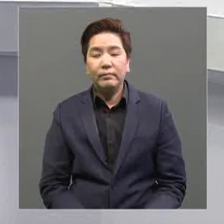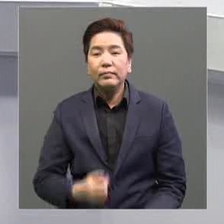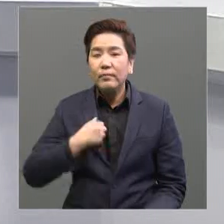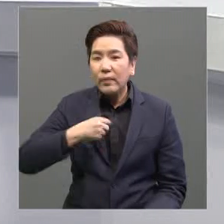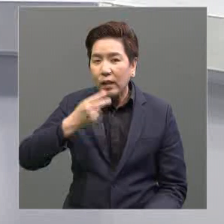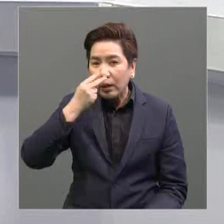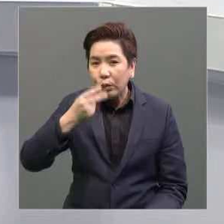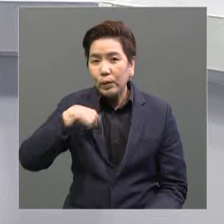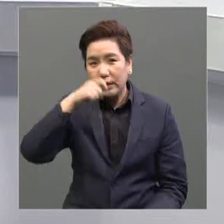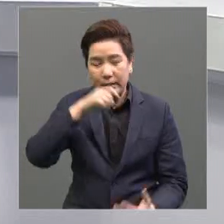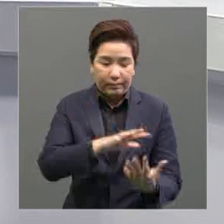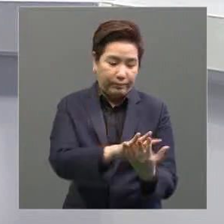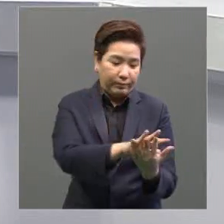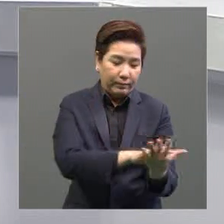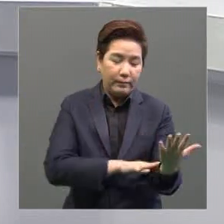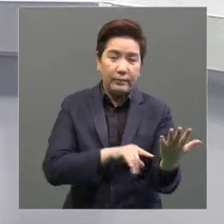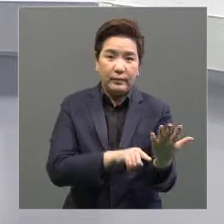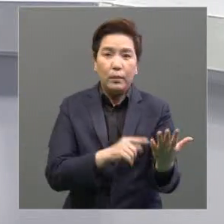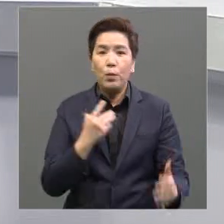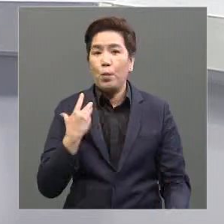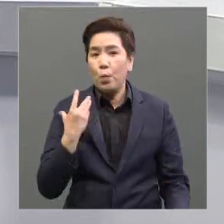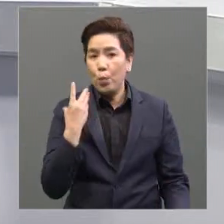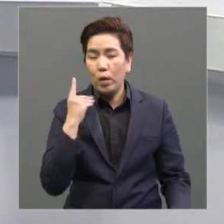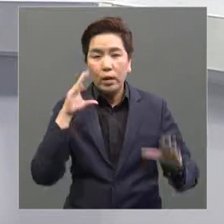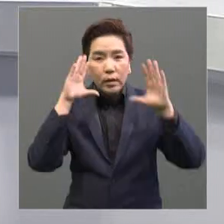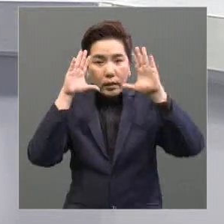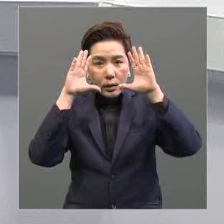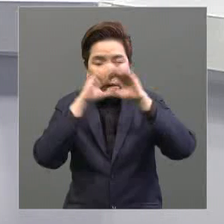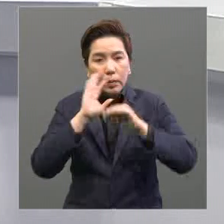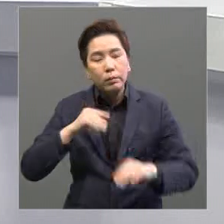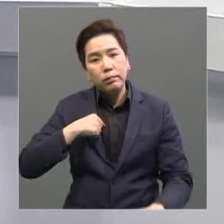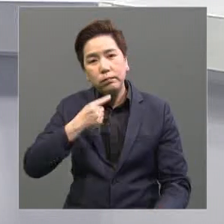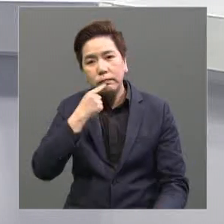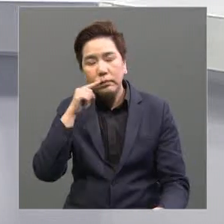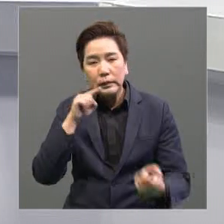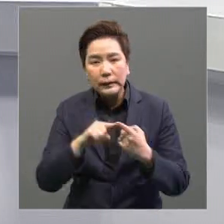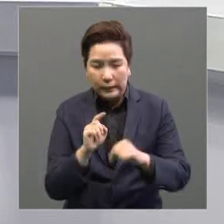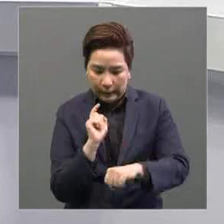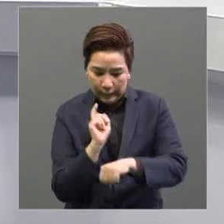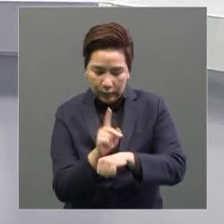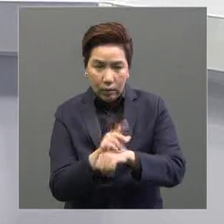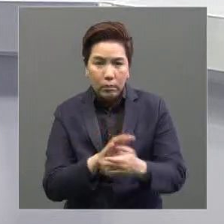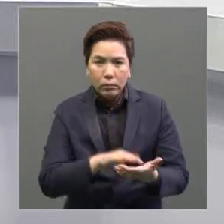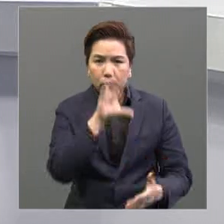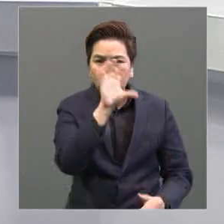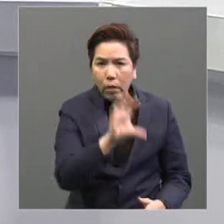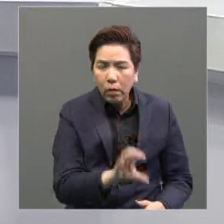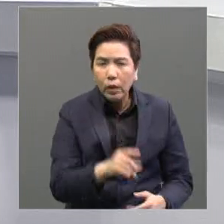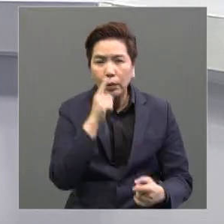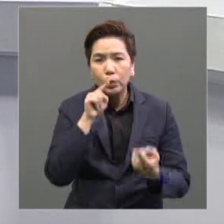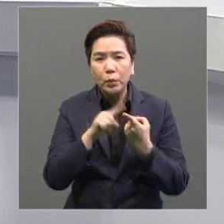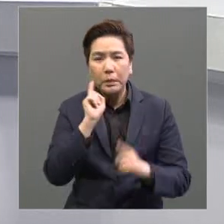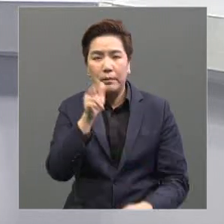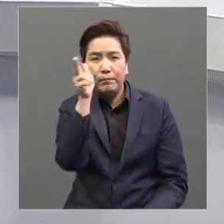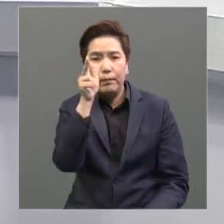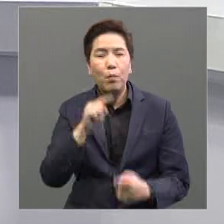กลับมาดูสถานการณ์ในประเทศบ้างนะครับเมื่อวานนี้ตอนช่วงค่ำๆนะเป็นที่ฮือฮามากเพราะว่าในโลกออนไลน์เนี่ยว่อนเลยนะครับเป็นคลิปของ